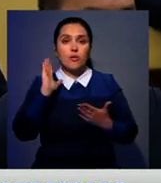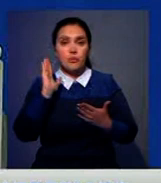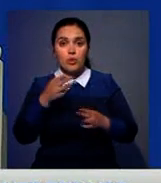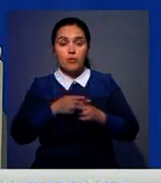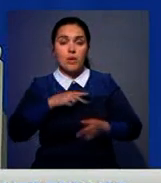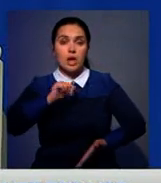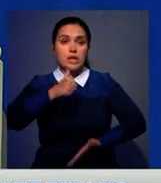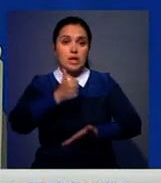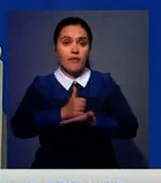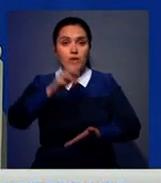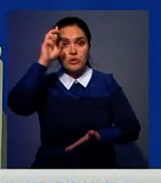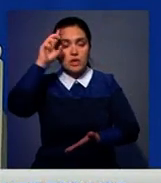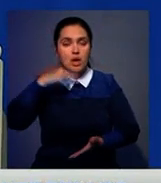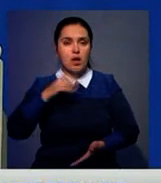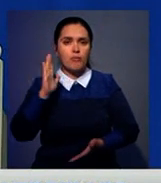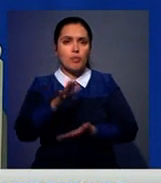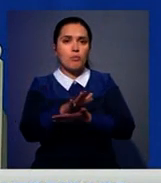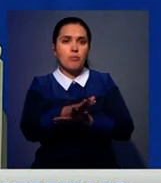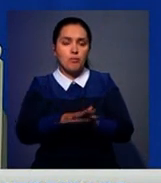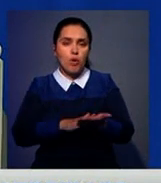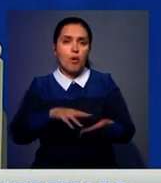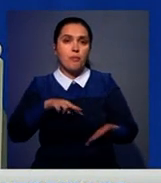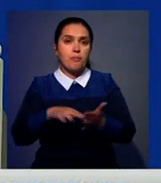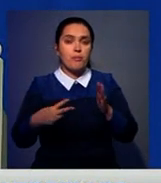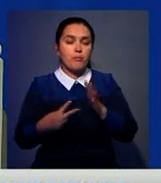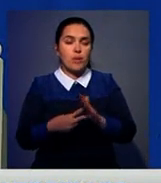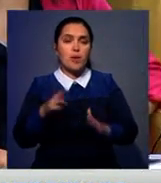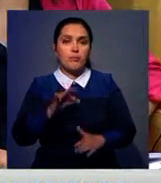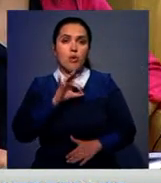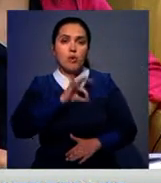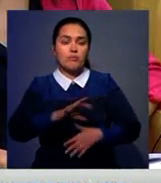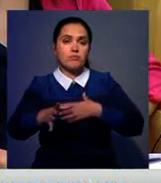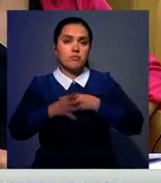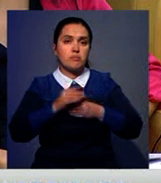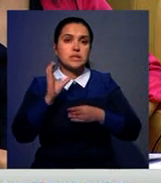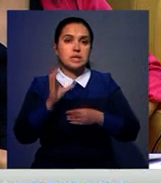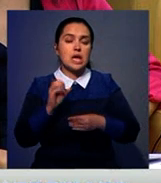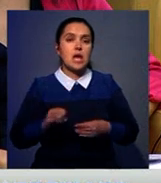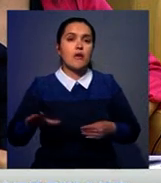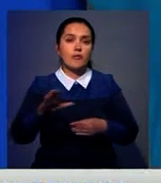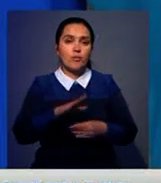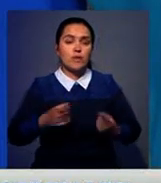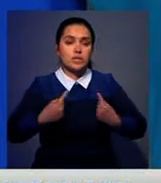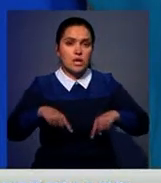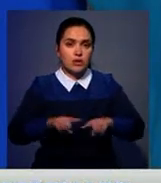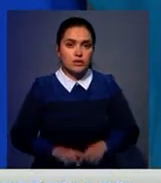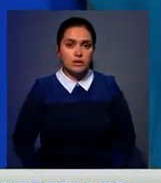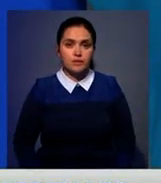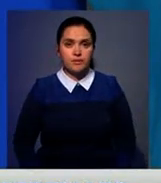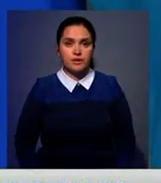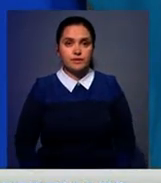глава государства, я буду продолжать курс по конструктивному партнерству с Европейским Союзом. Your